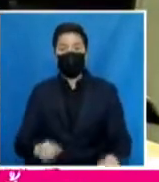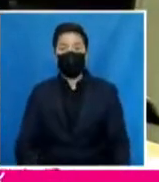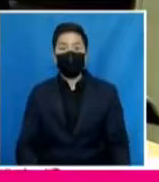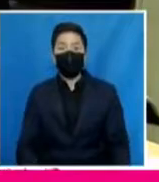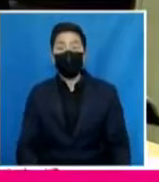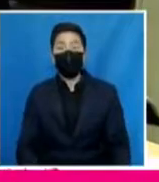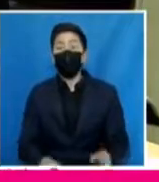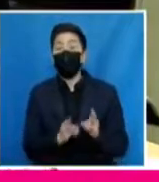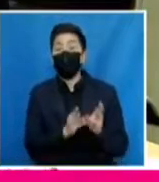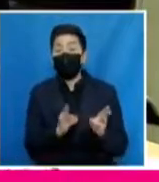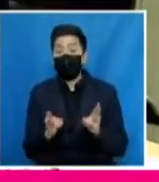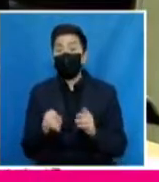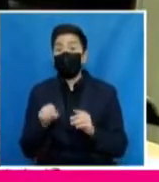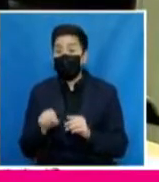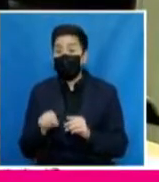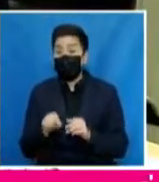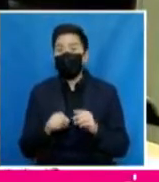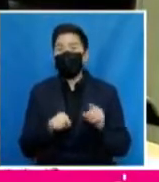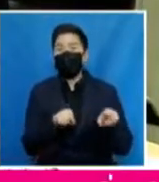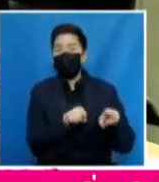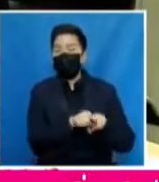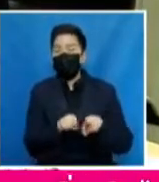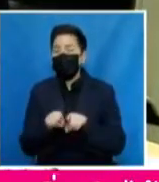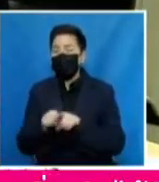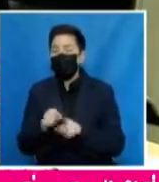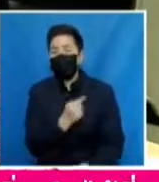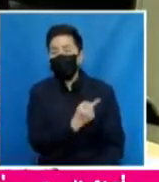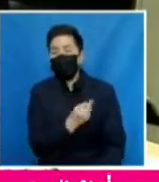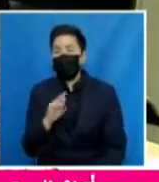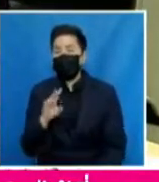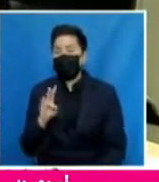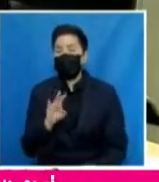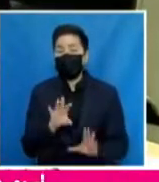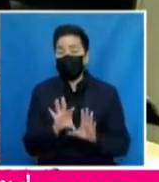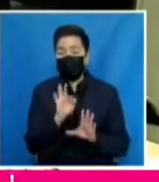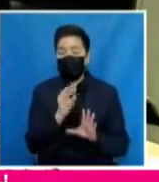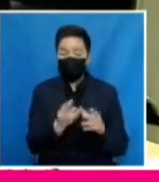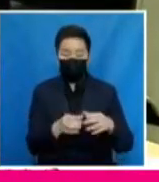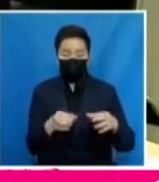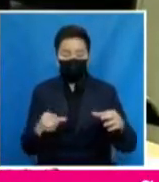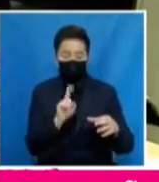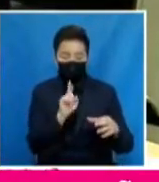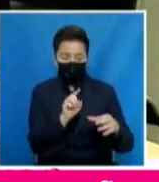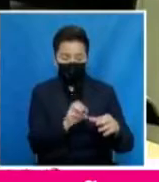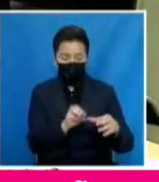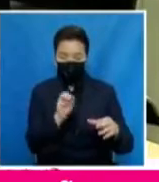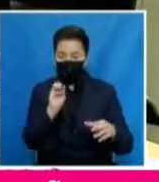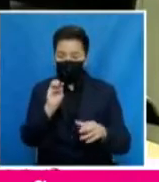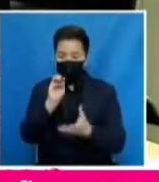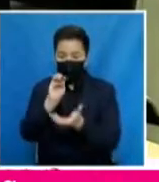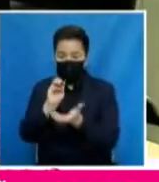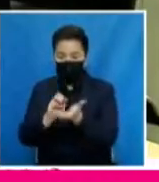ซึ่งวิธีการตรวจสอบจะใช้วิธีเดียวกันทั้งหมดค่ะโดยสุ่มตัวอย่างมา1ลูกแล้วชั่งน้ำหนัก